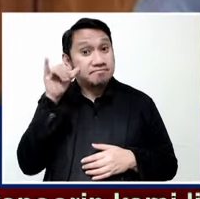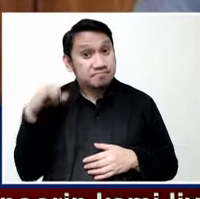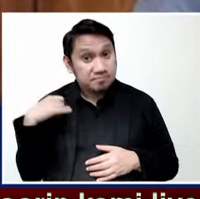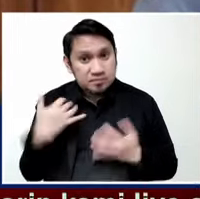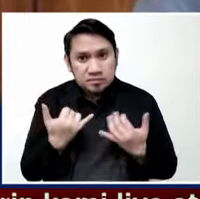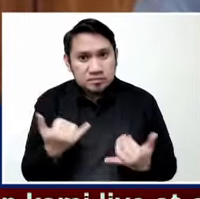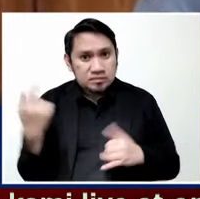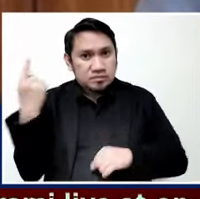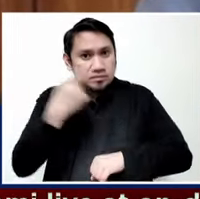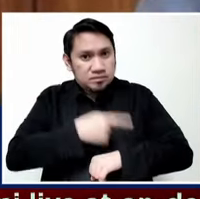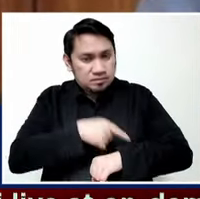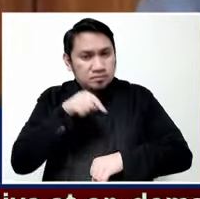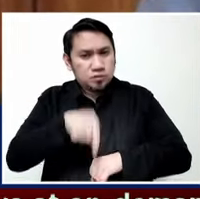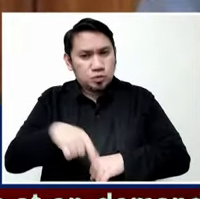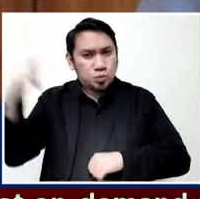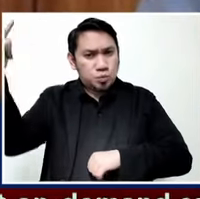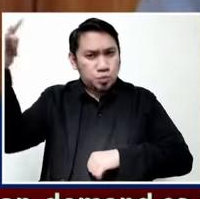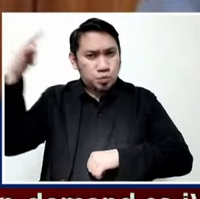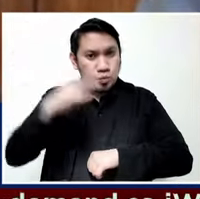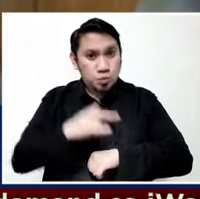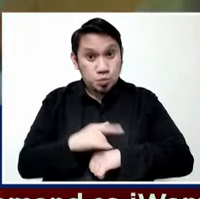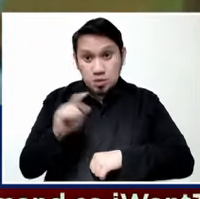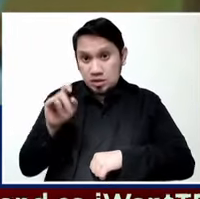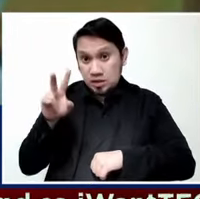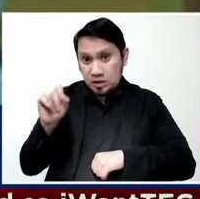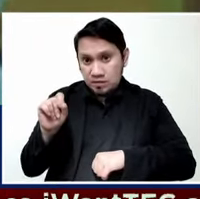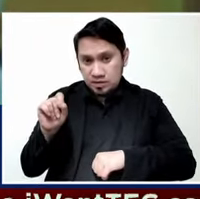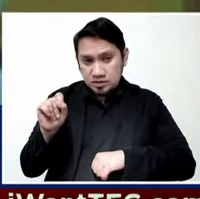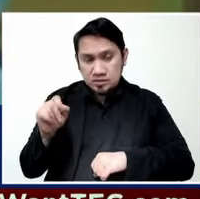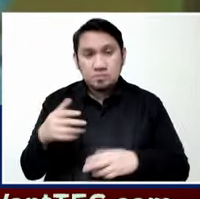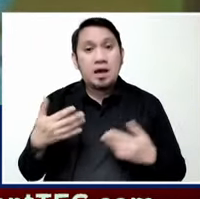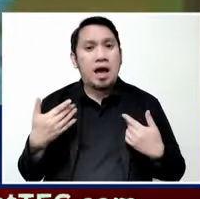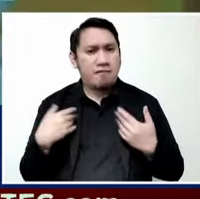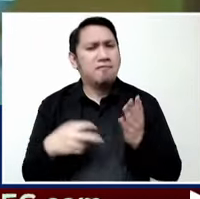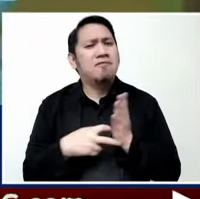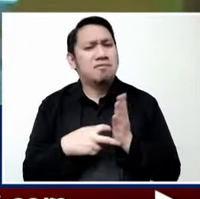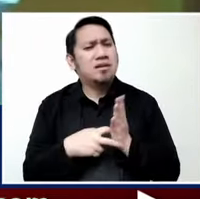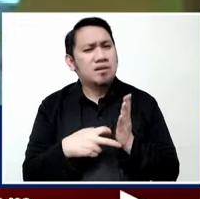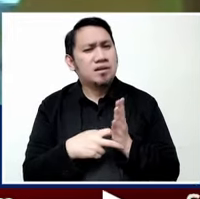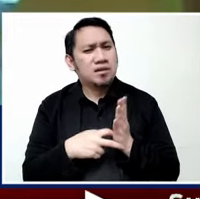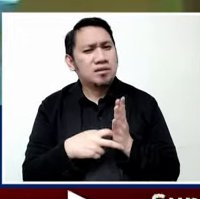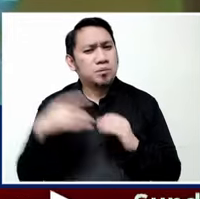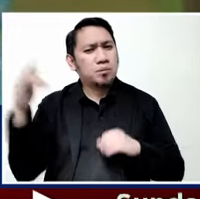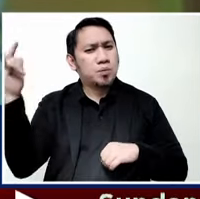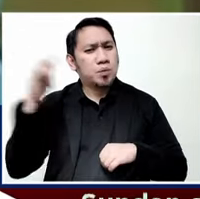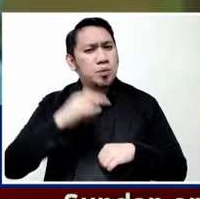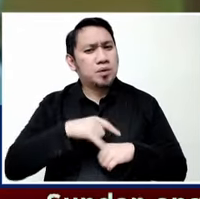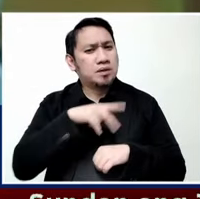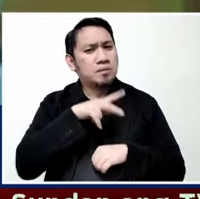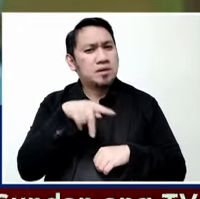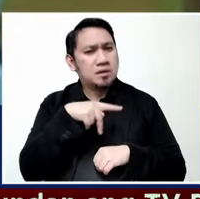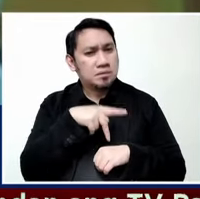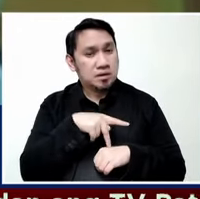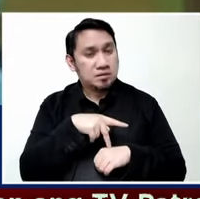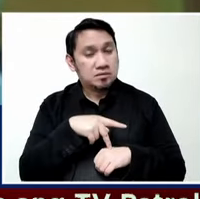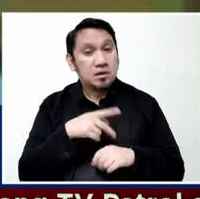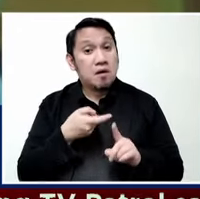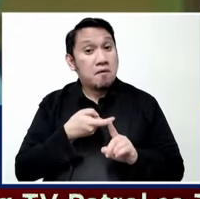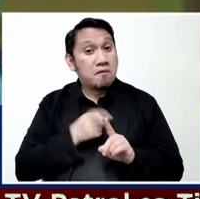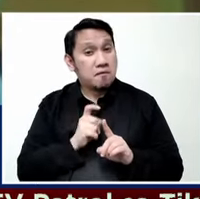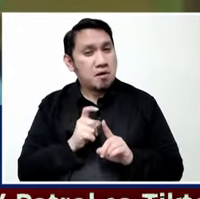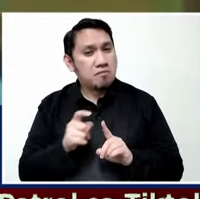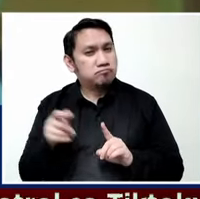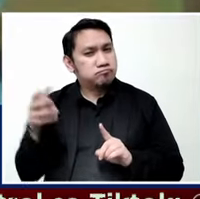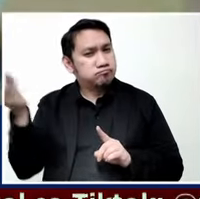araw nakatakdang umuwi sa Pilipinas si Teves. May ticket na umano si Teves pauwi ng bansa. Base sa isang reliable